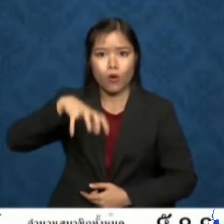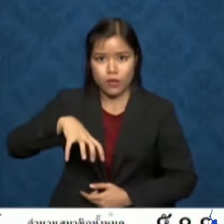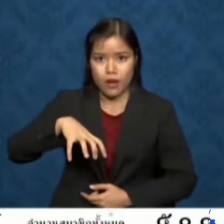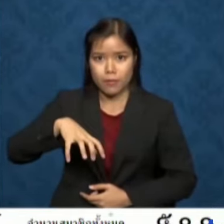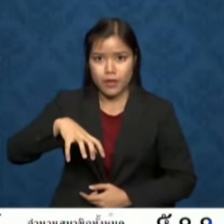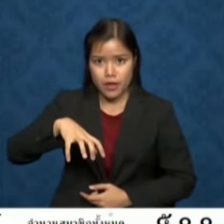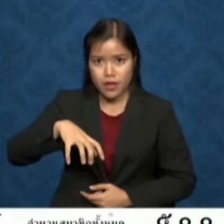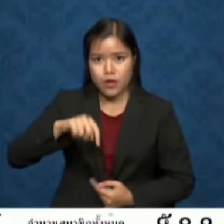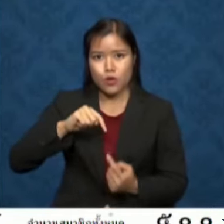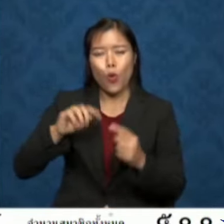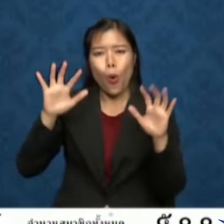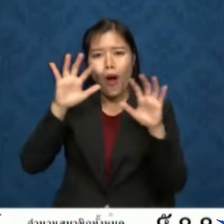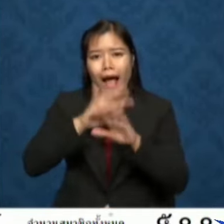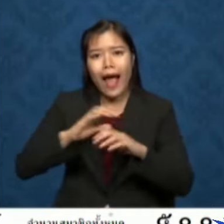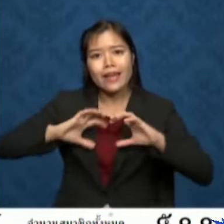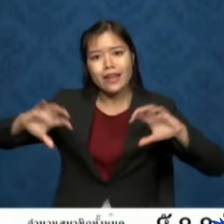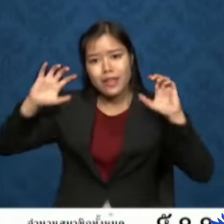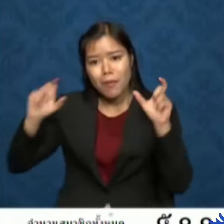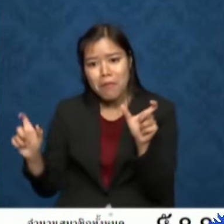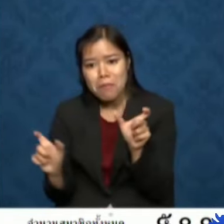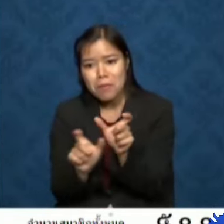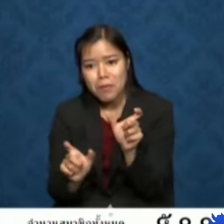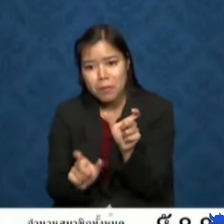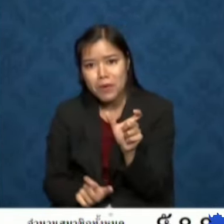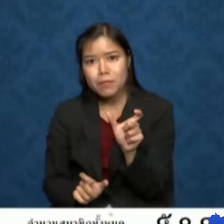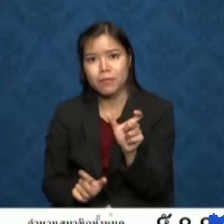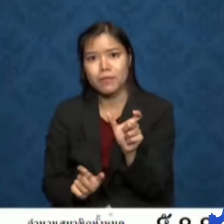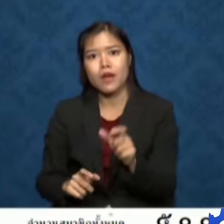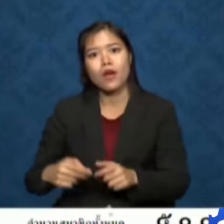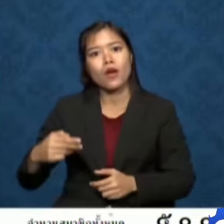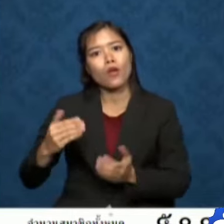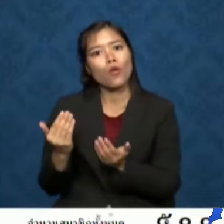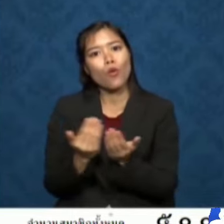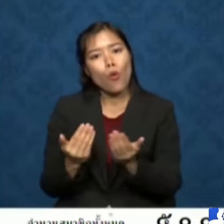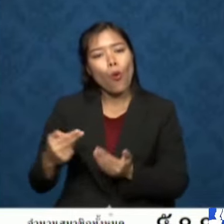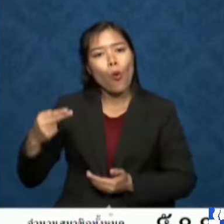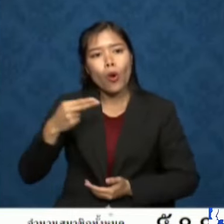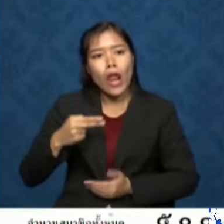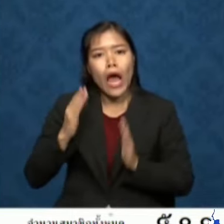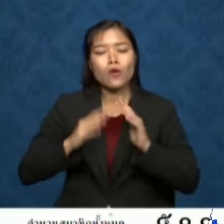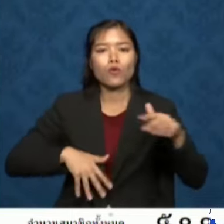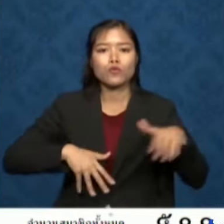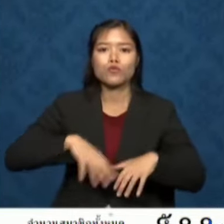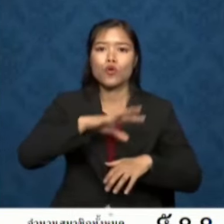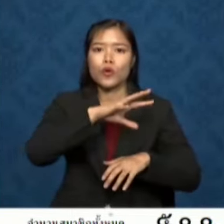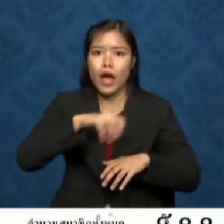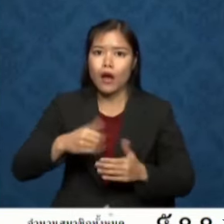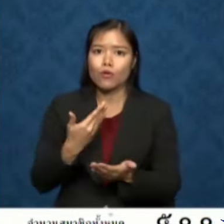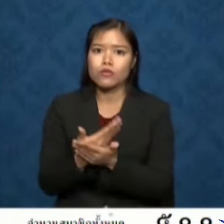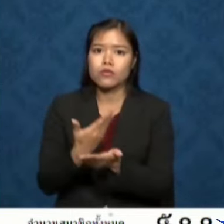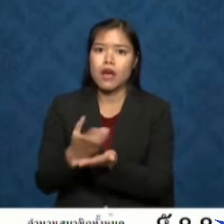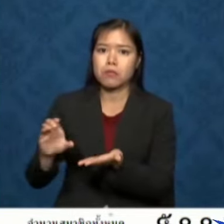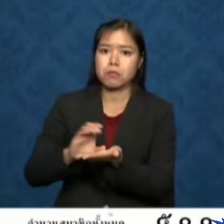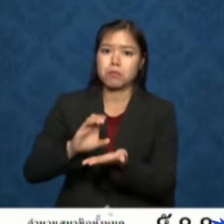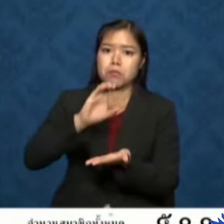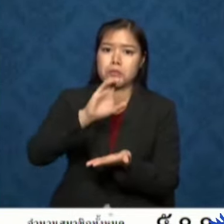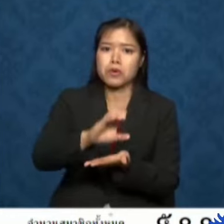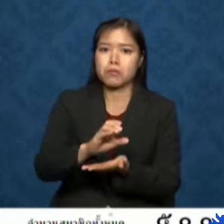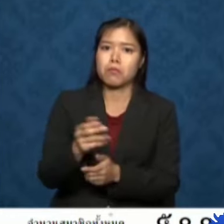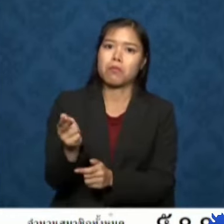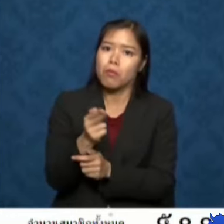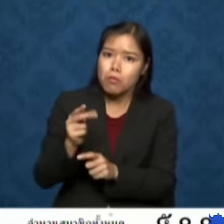รัฐซ้อนรัฐสามารถเกณฑ์เอาลูกเอาหลานของประชาชนไปใช้งานเอาอาวุธที่ซื้อจากเงินภาษีของพี่น้องประชา